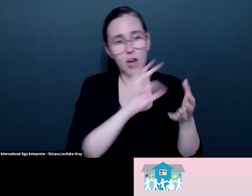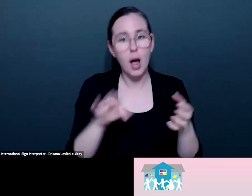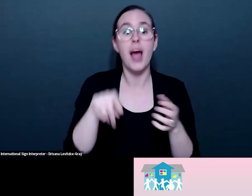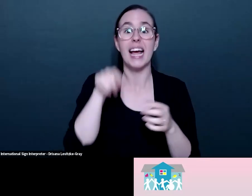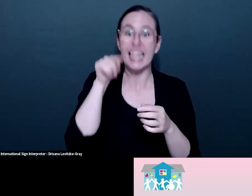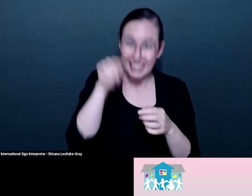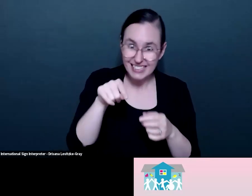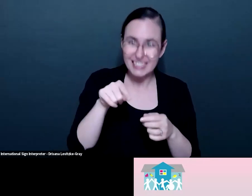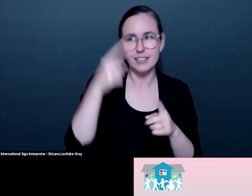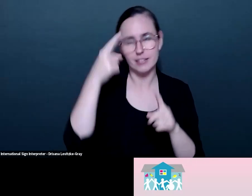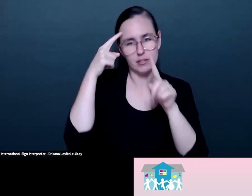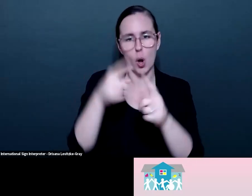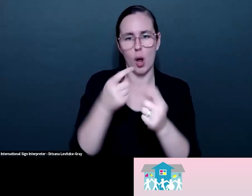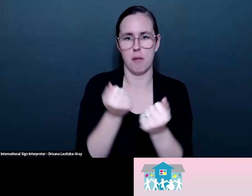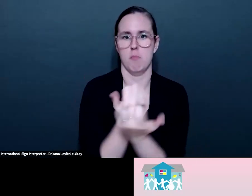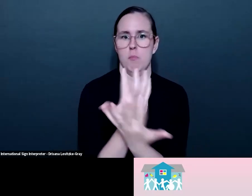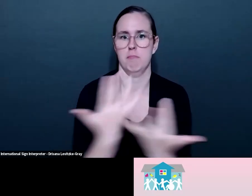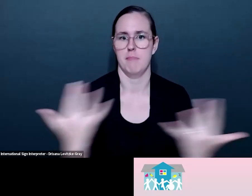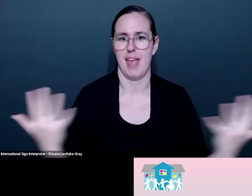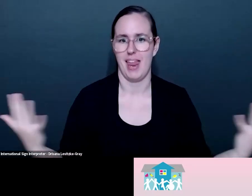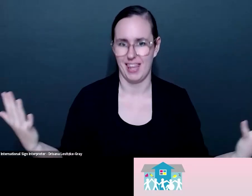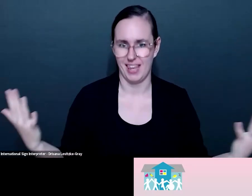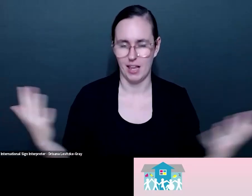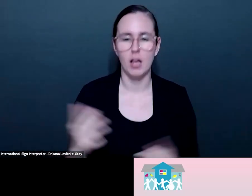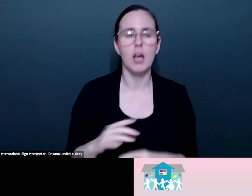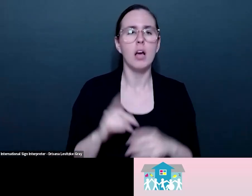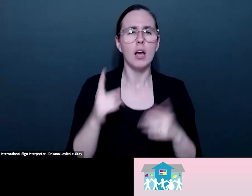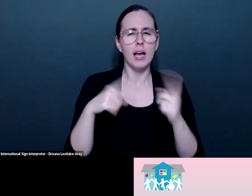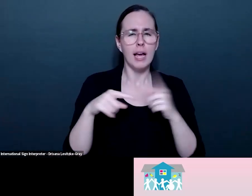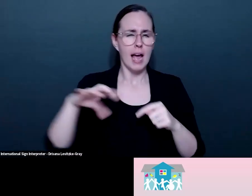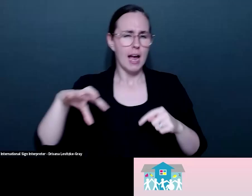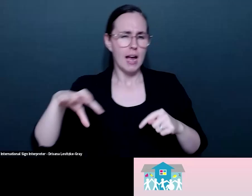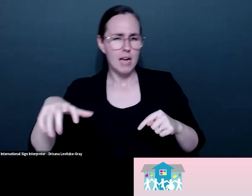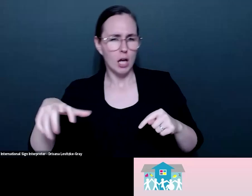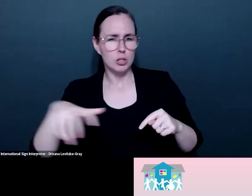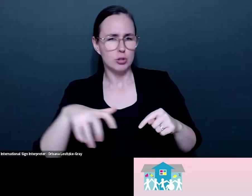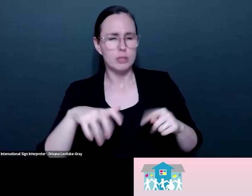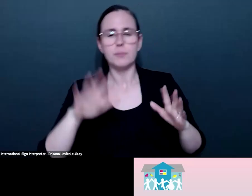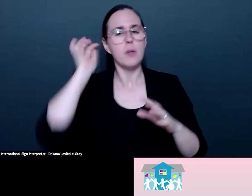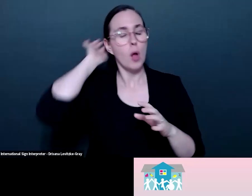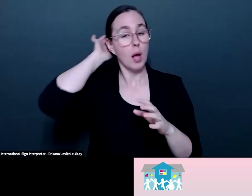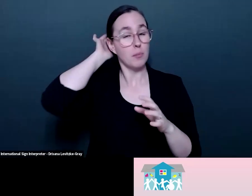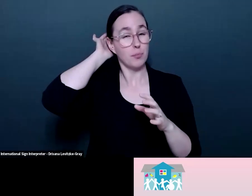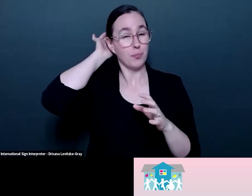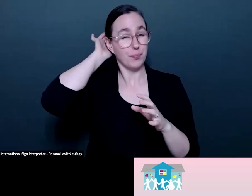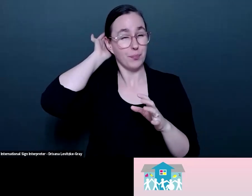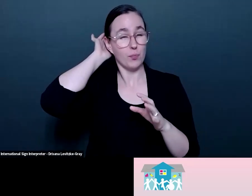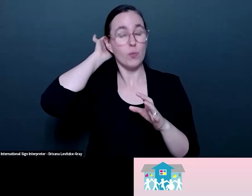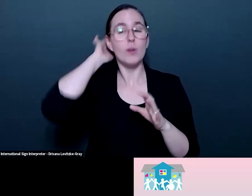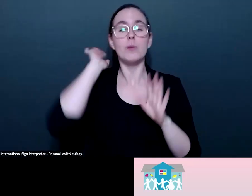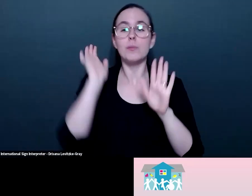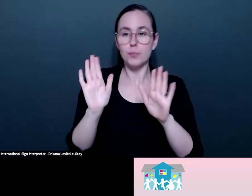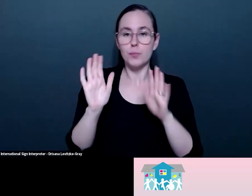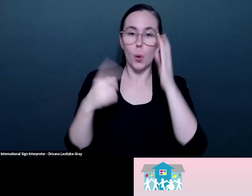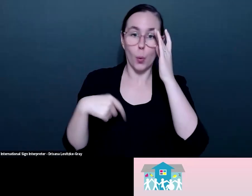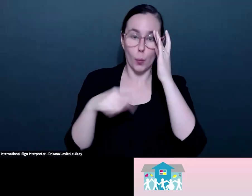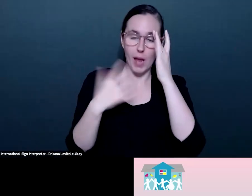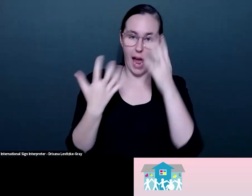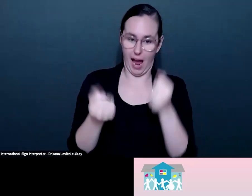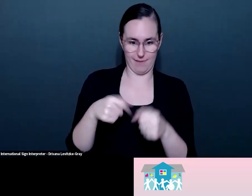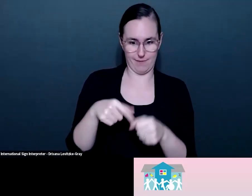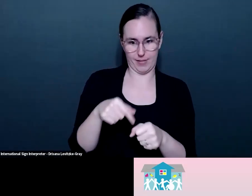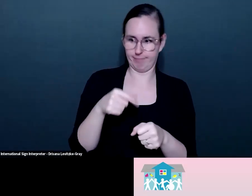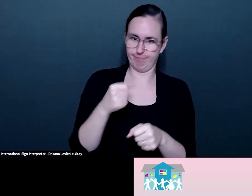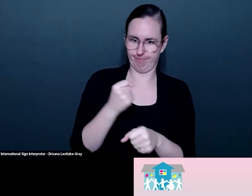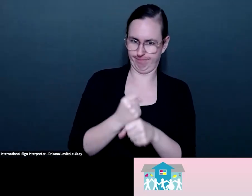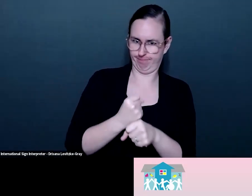dire ce qu'on a fait, c'est de manière méthodologique qu'on a utilisé dans